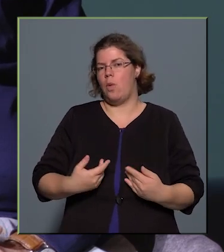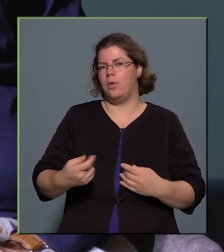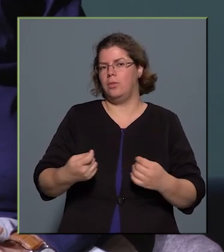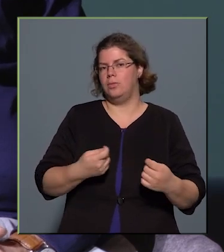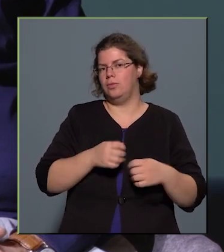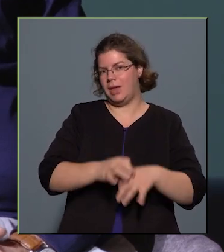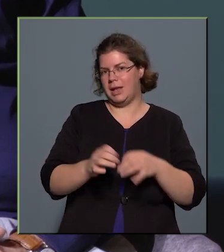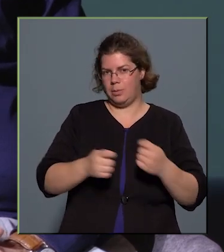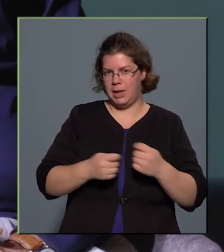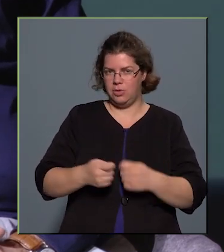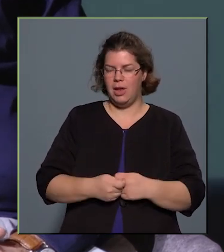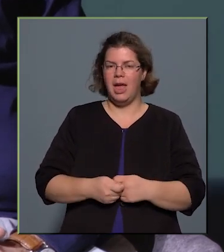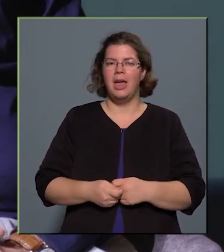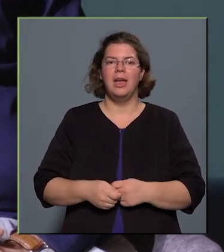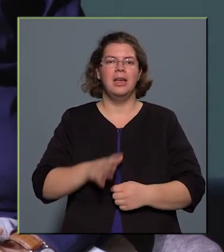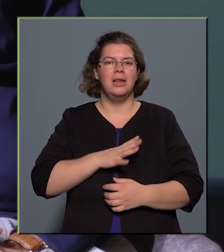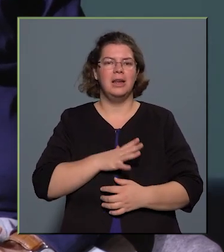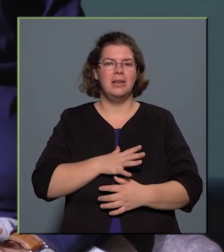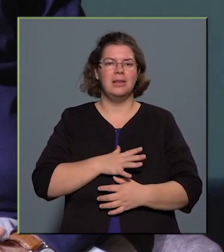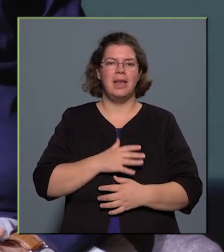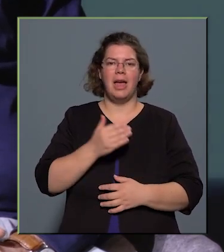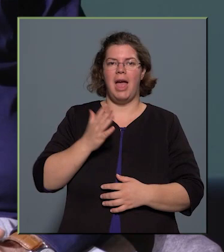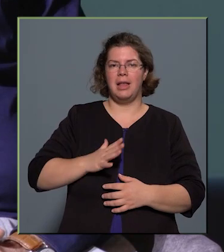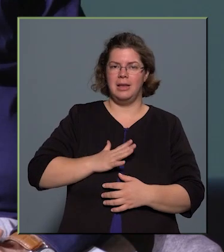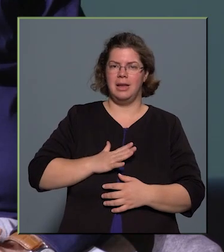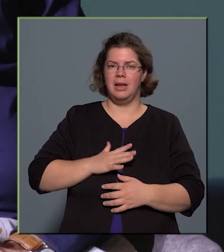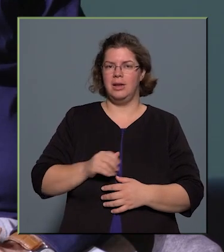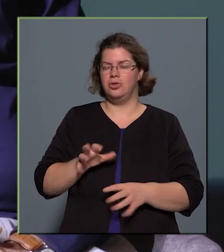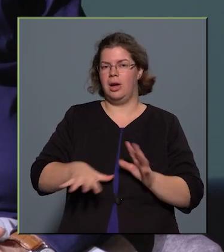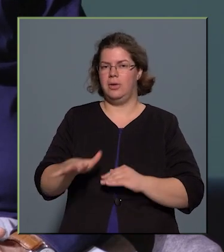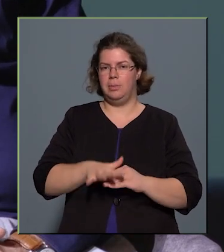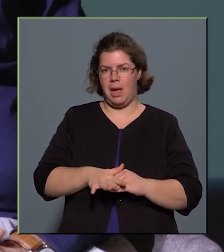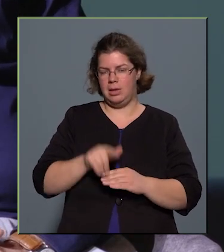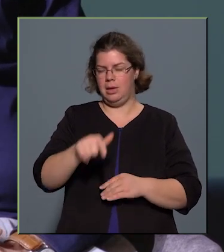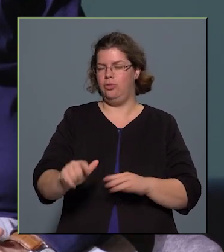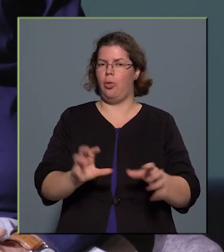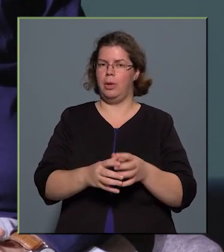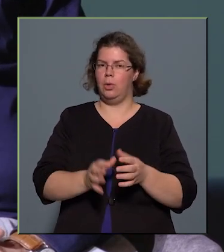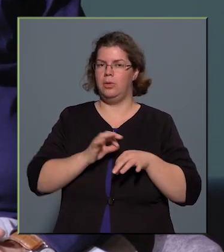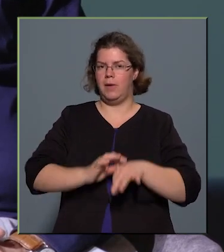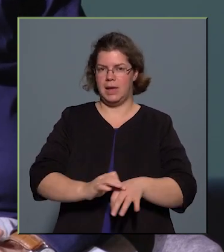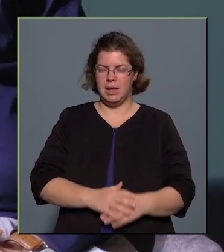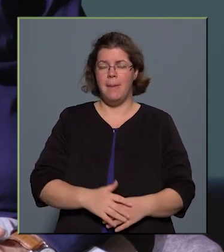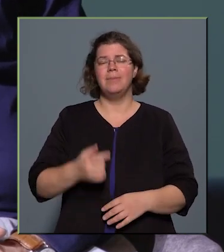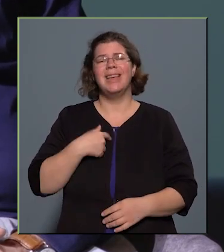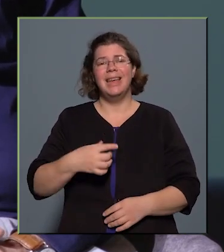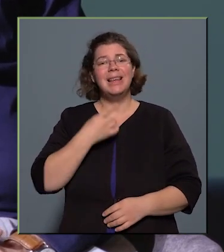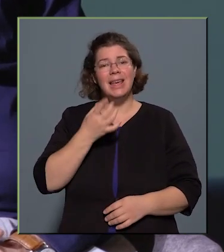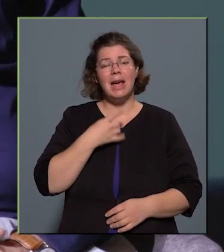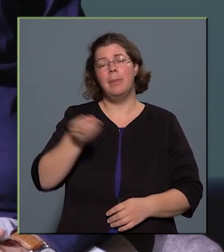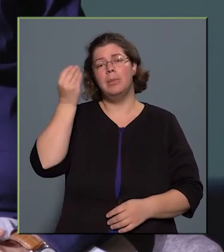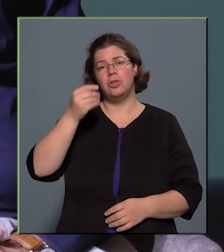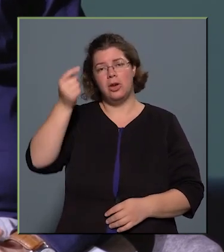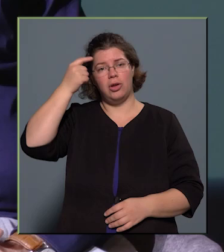mesterséges intelligencia a Risk Ethics and Governance csapatot vezetem. És gyakorlatilag én inkább a